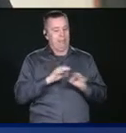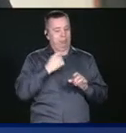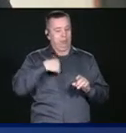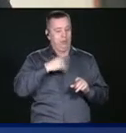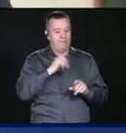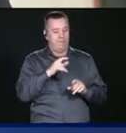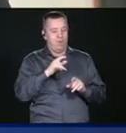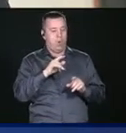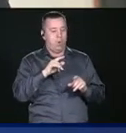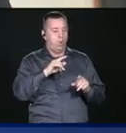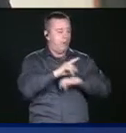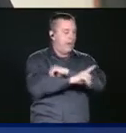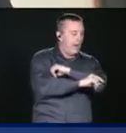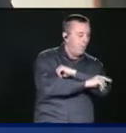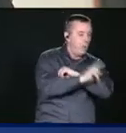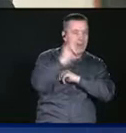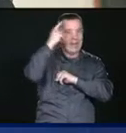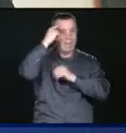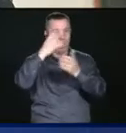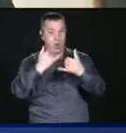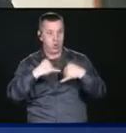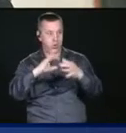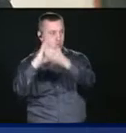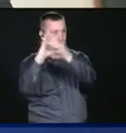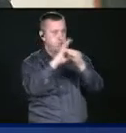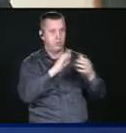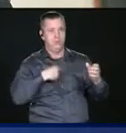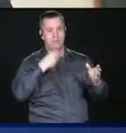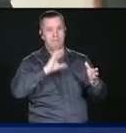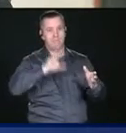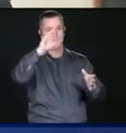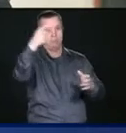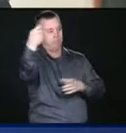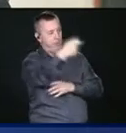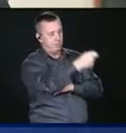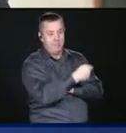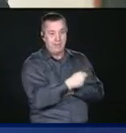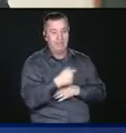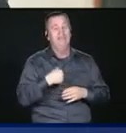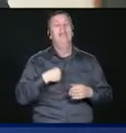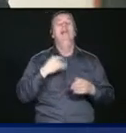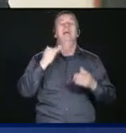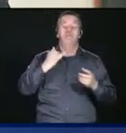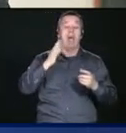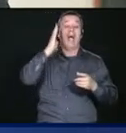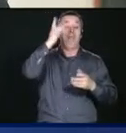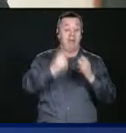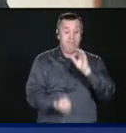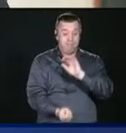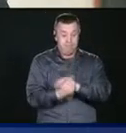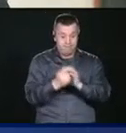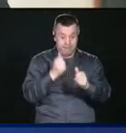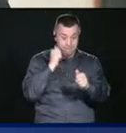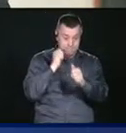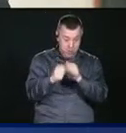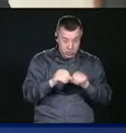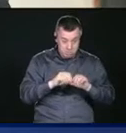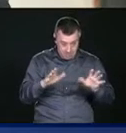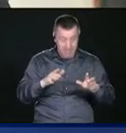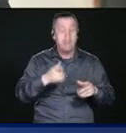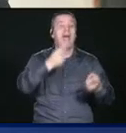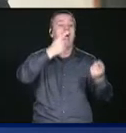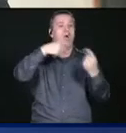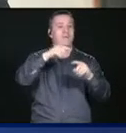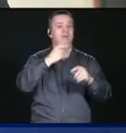leur employeur pour qu'on puisse revenir rapidement une fois cette crise terminée. Thank you. Next question,